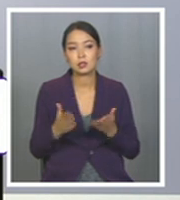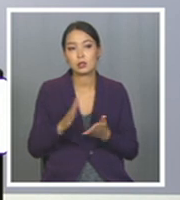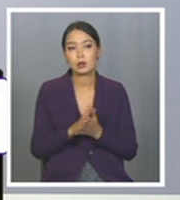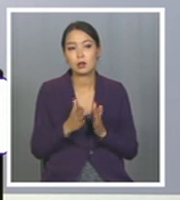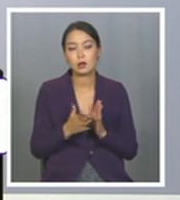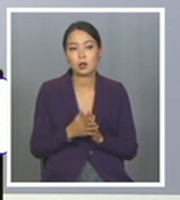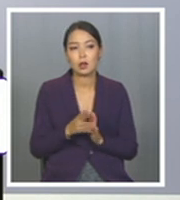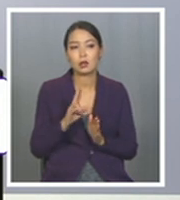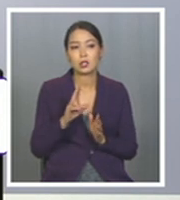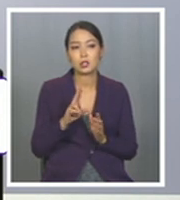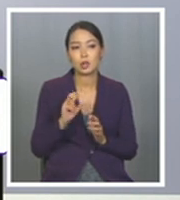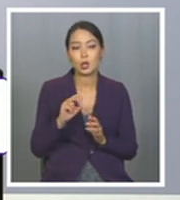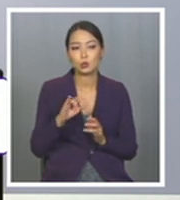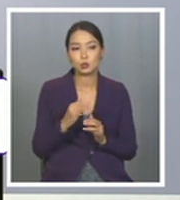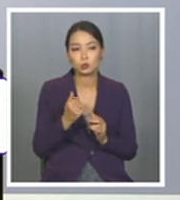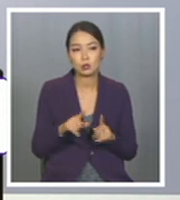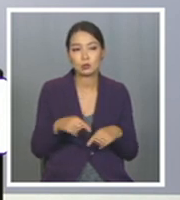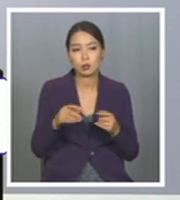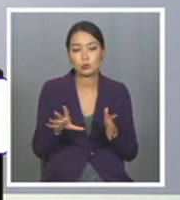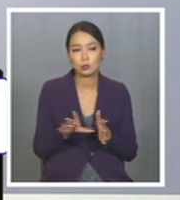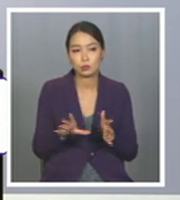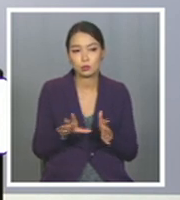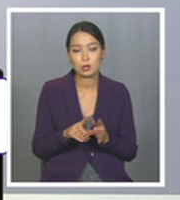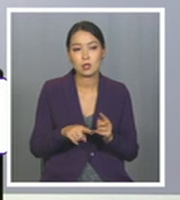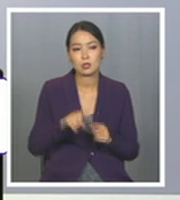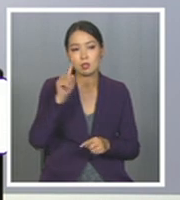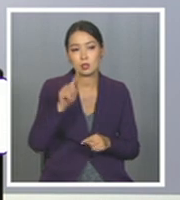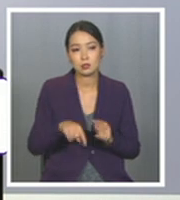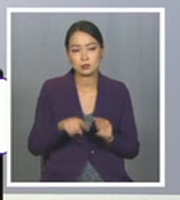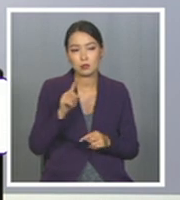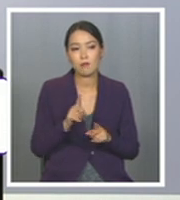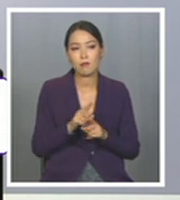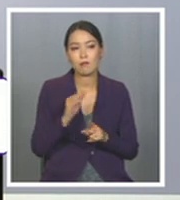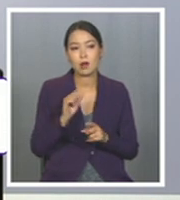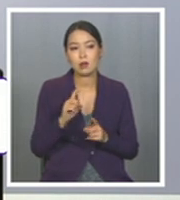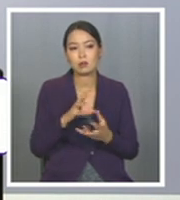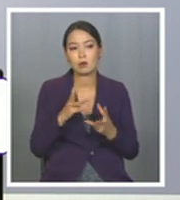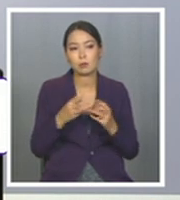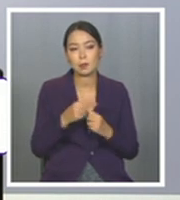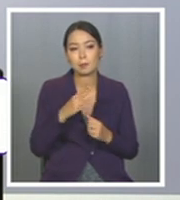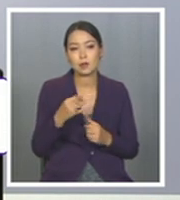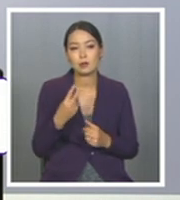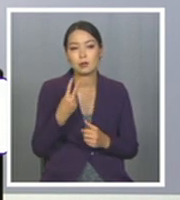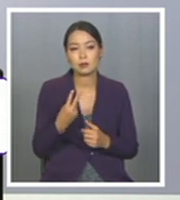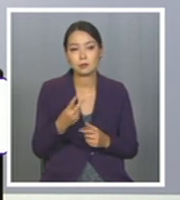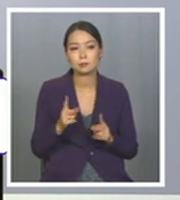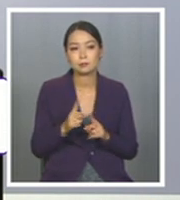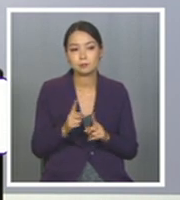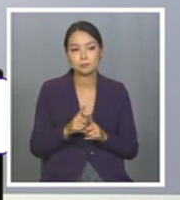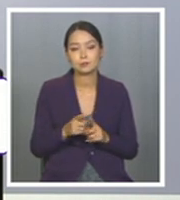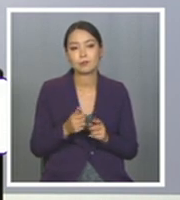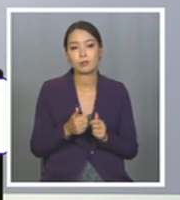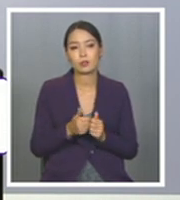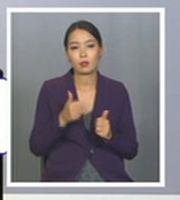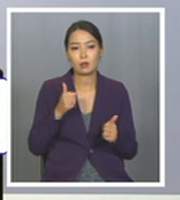тоқ күшінің тербелістері кернеу тербелістерінен фаза бойынша пи бөлінген 2-ге артта қалады деп.